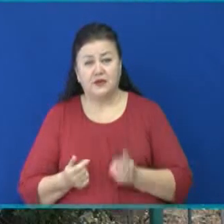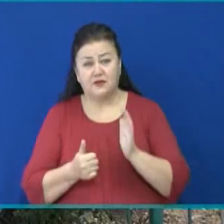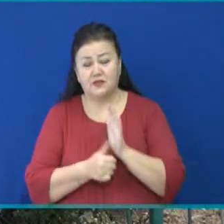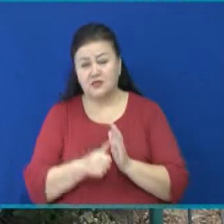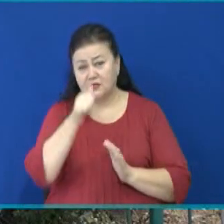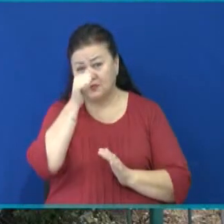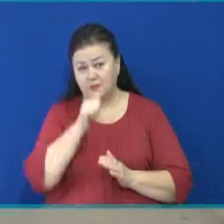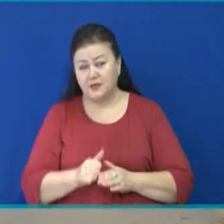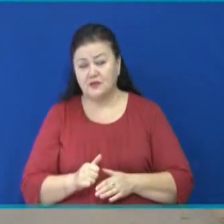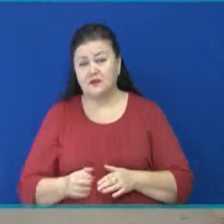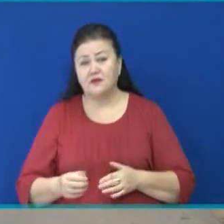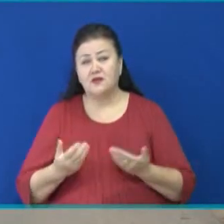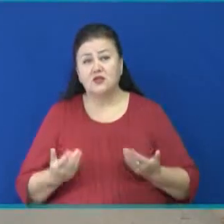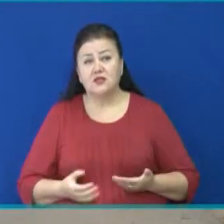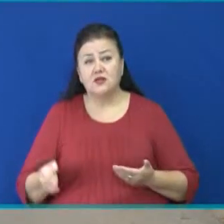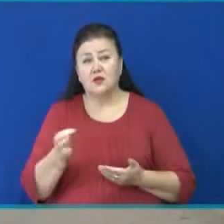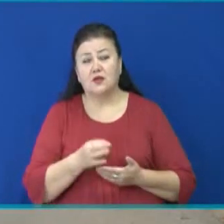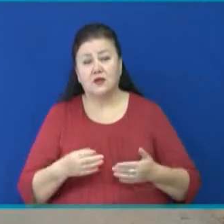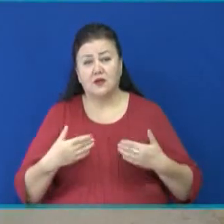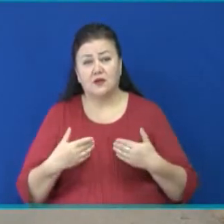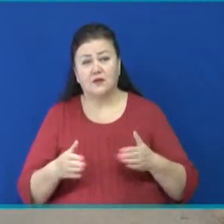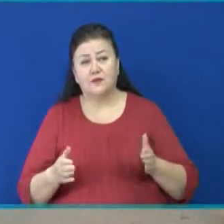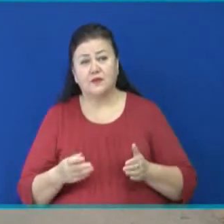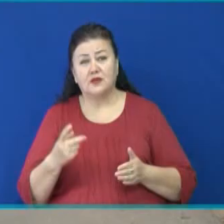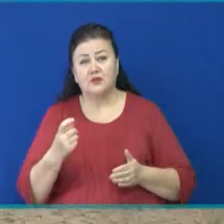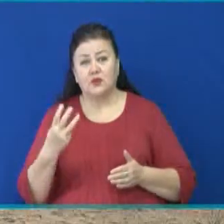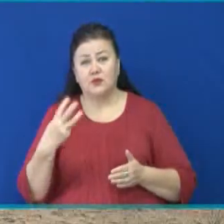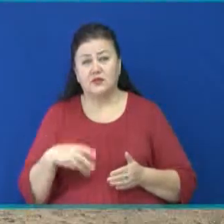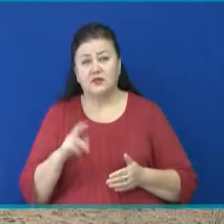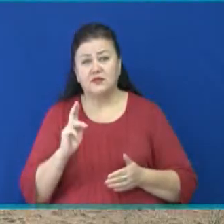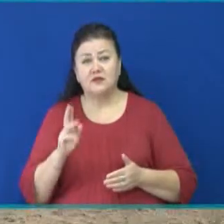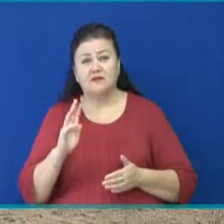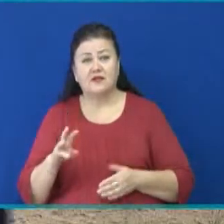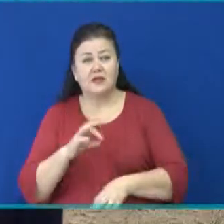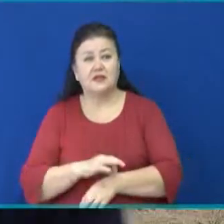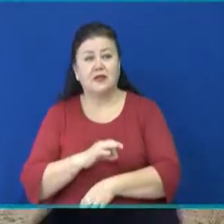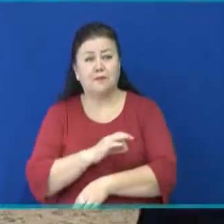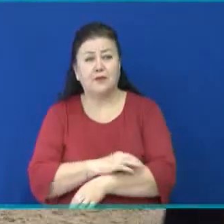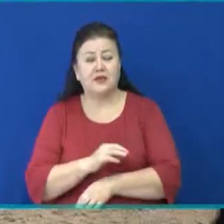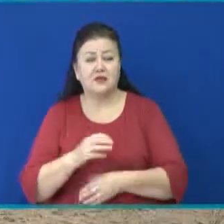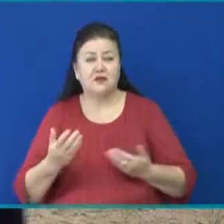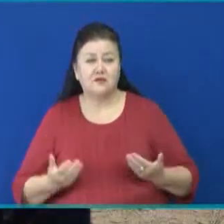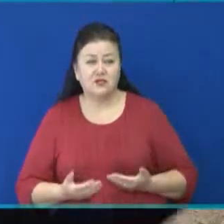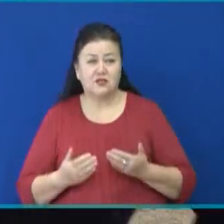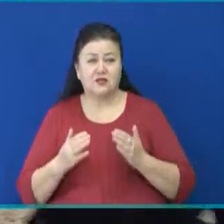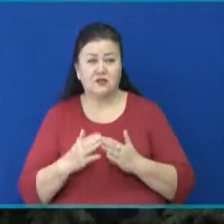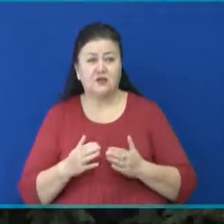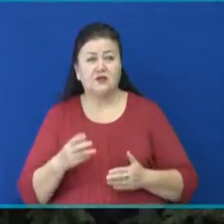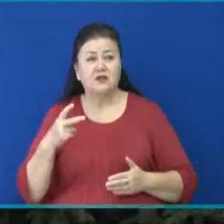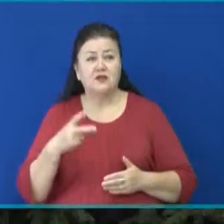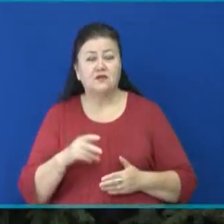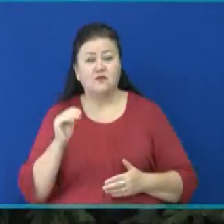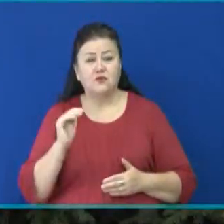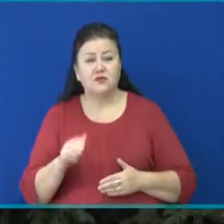полугодии для жителей области в эксплуатацию было введено более 130 тысяч квадратных метров жилья. Жителям Бескарагая сдано более 2